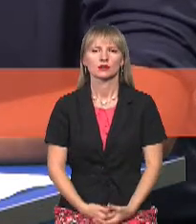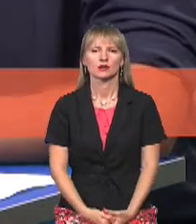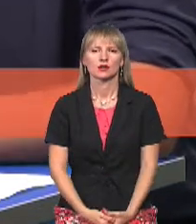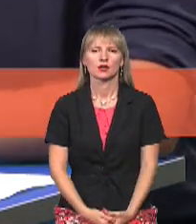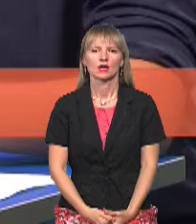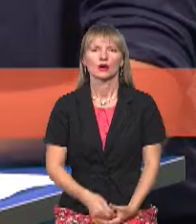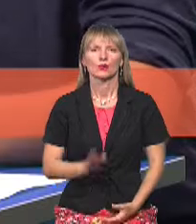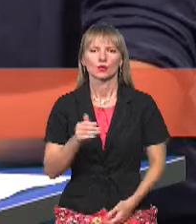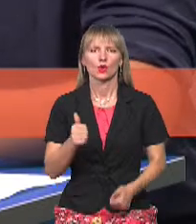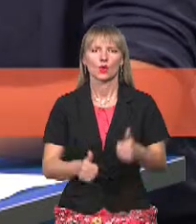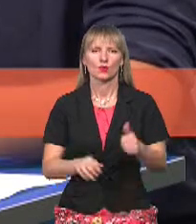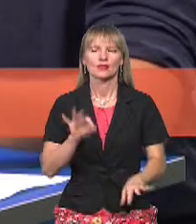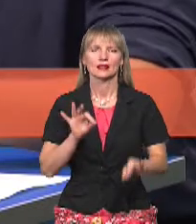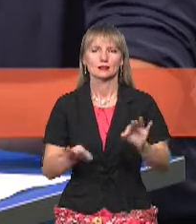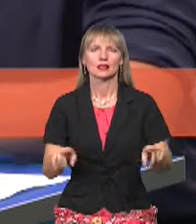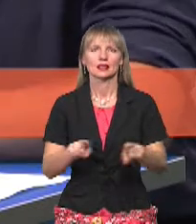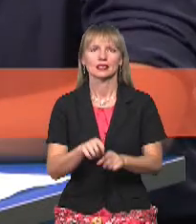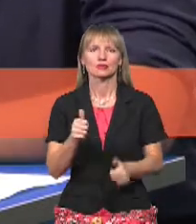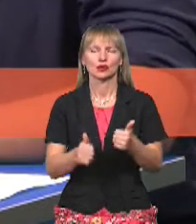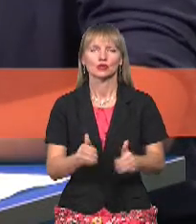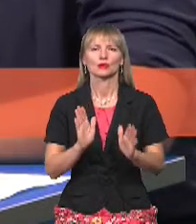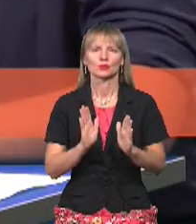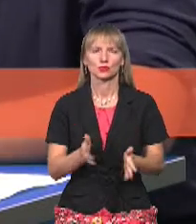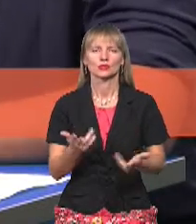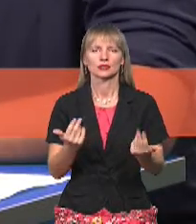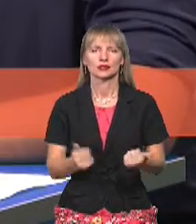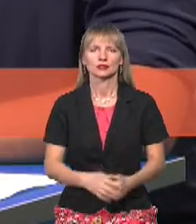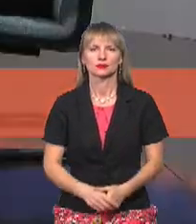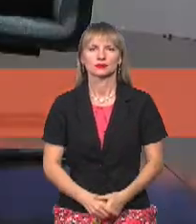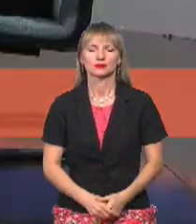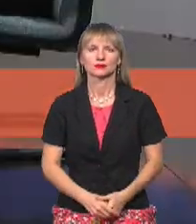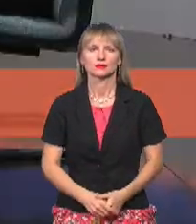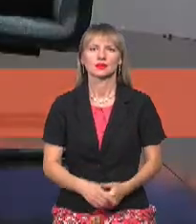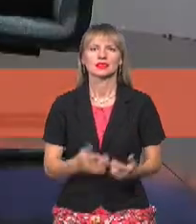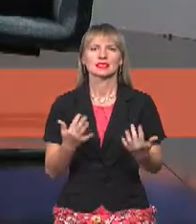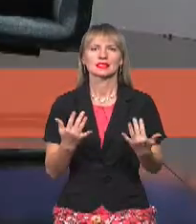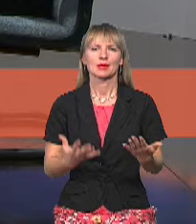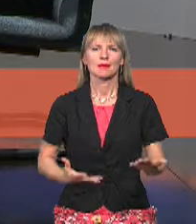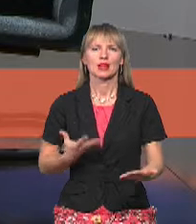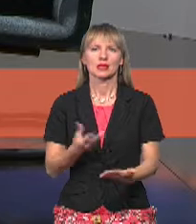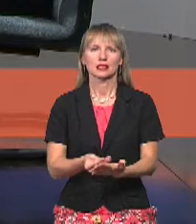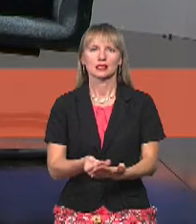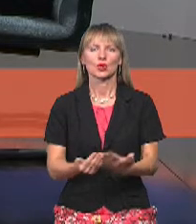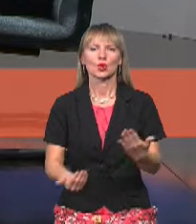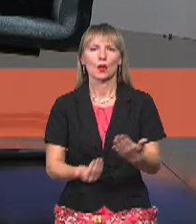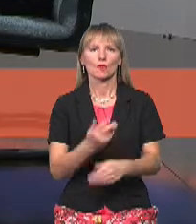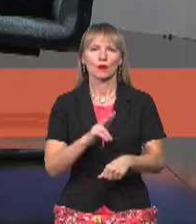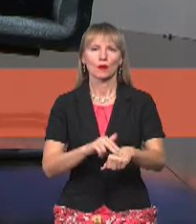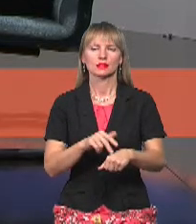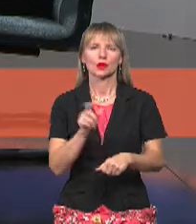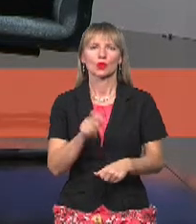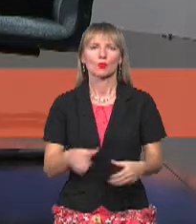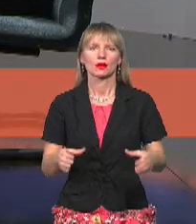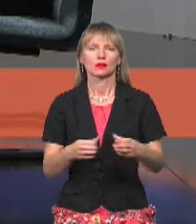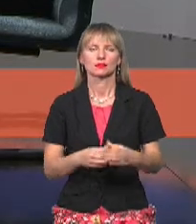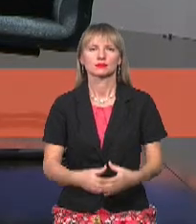Тобто конкурсний відбір, таке змагання буде? Так, да, звичайно. Ага, скільки платитимуть новому поліцейському громаді?